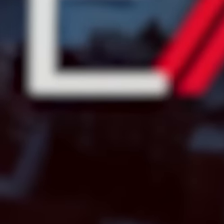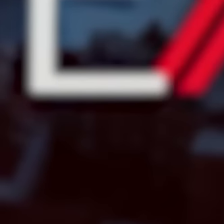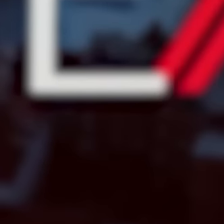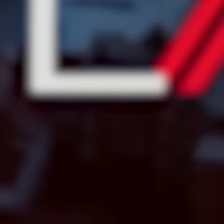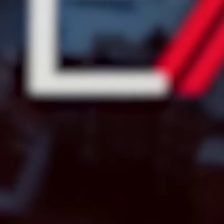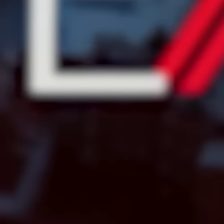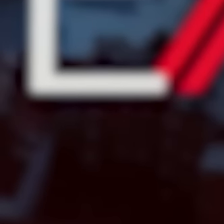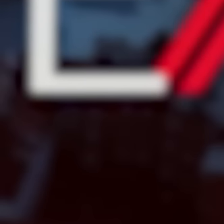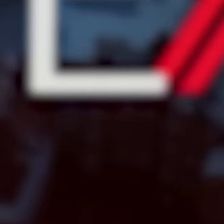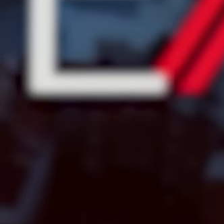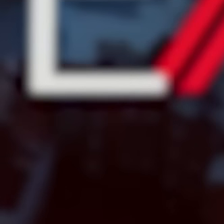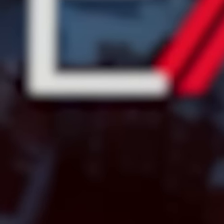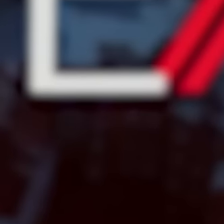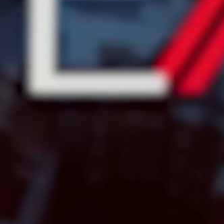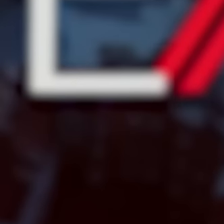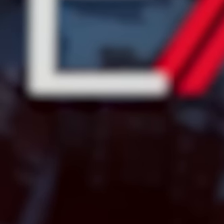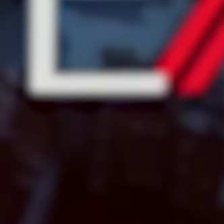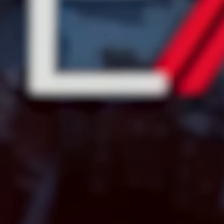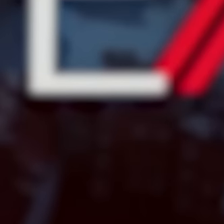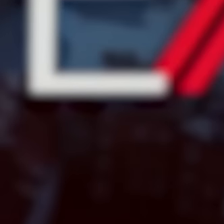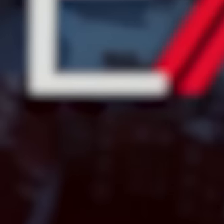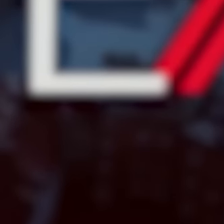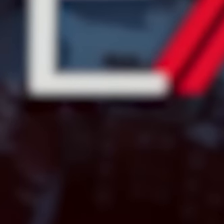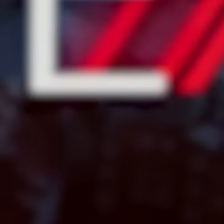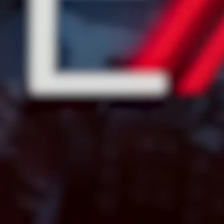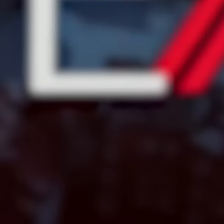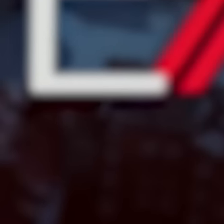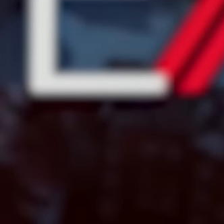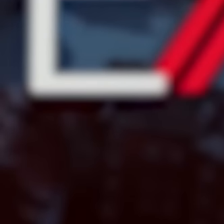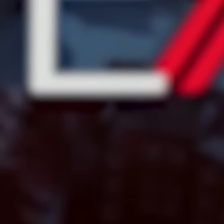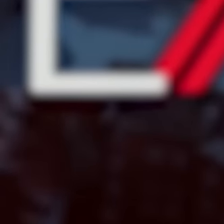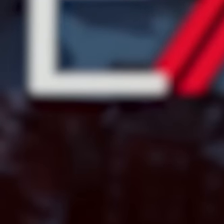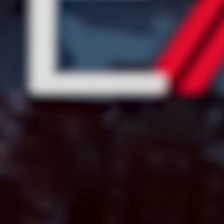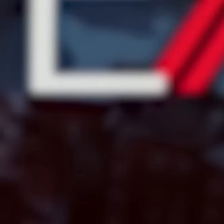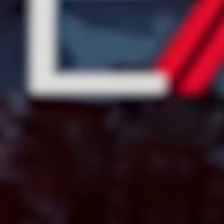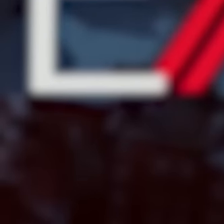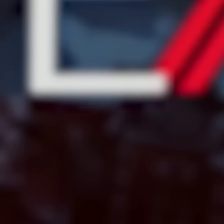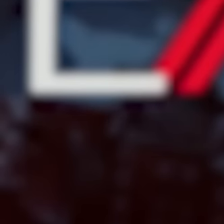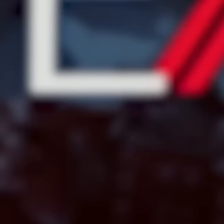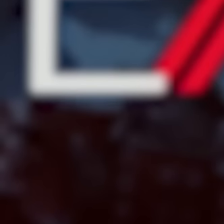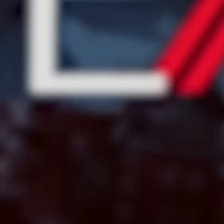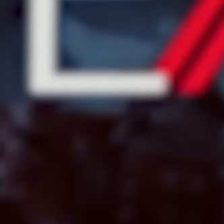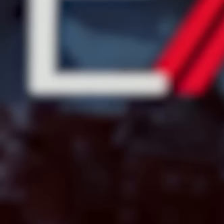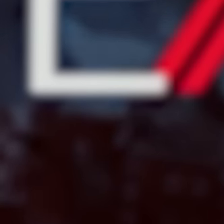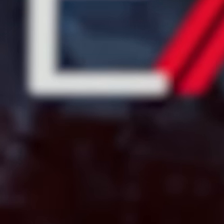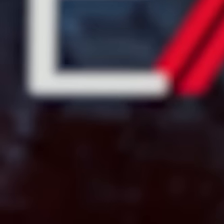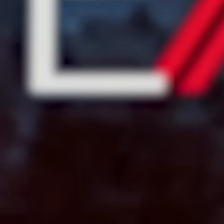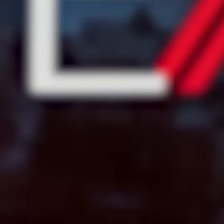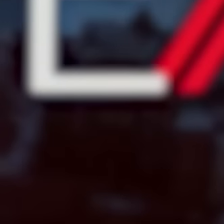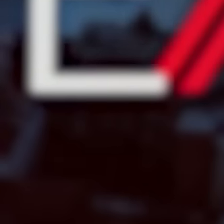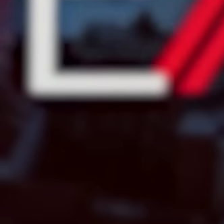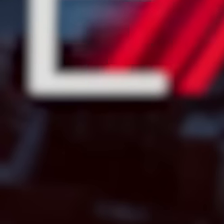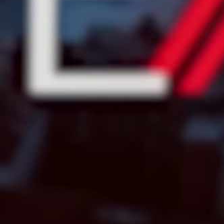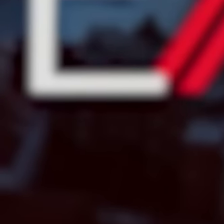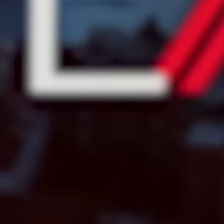Tanio to już było. Ceny gazu pójdą w górę nawet o 60%, a podwyżka cen energii wyniesie co najmniej kilkanaście procent. Za wodę już